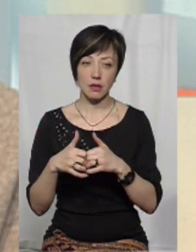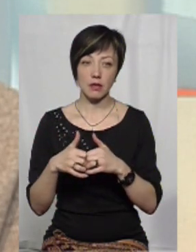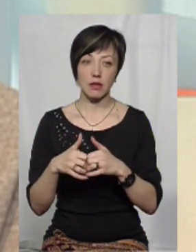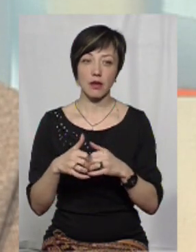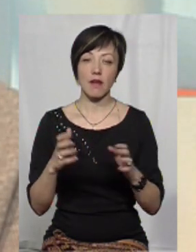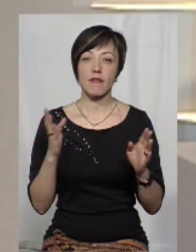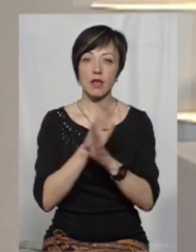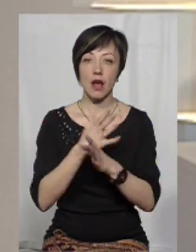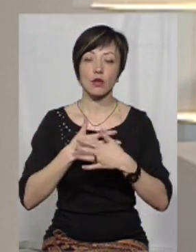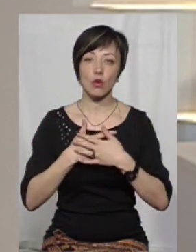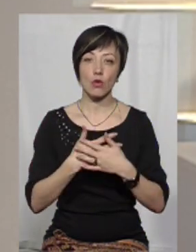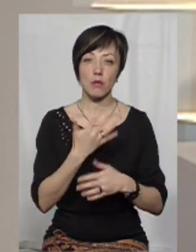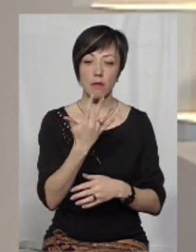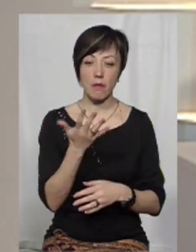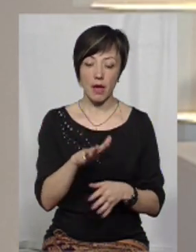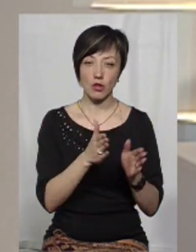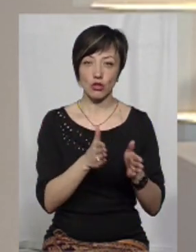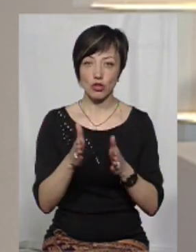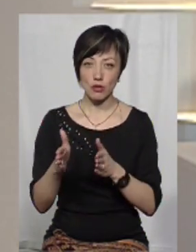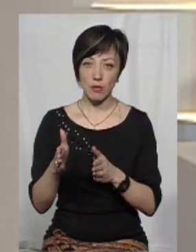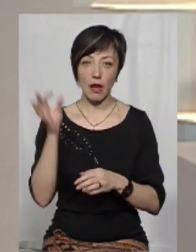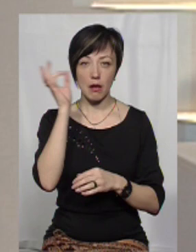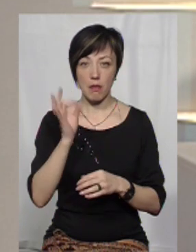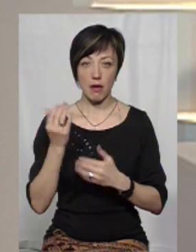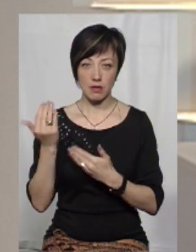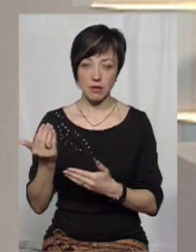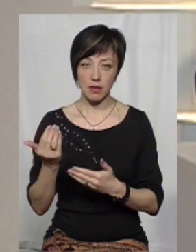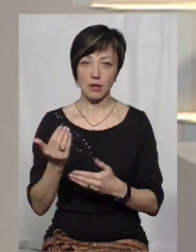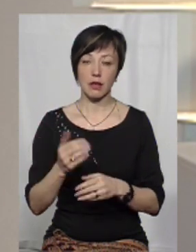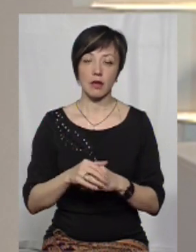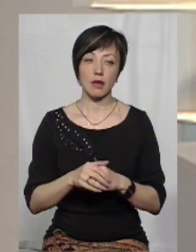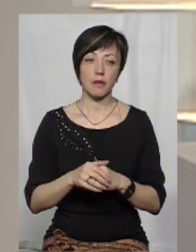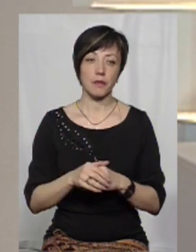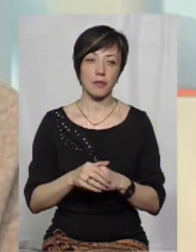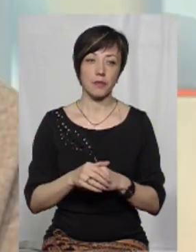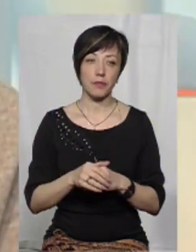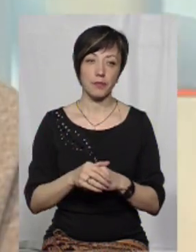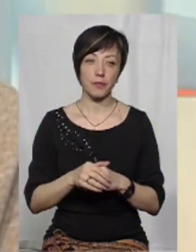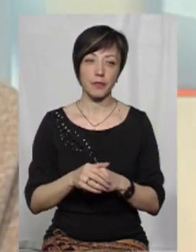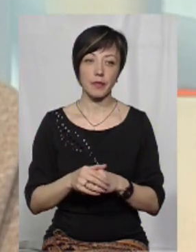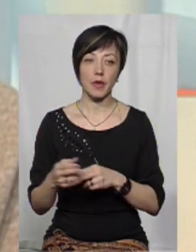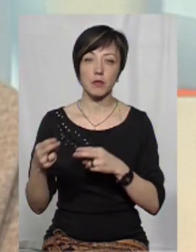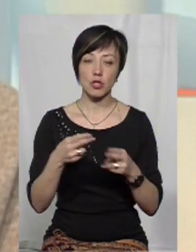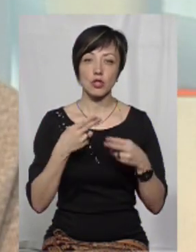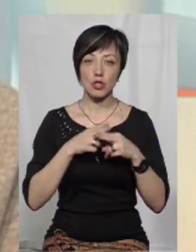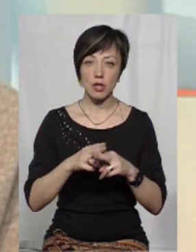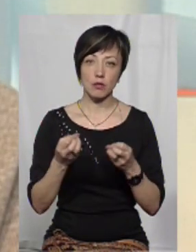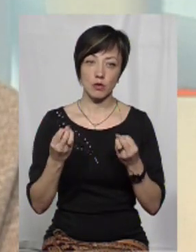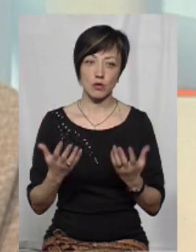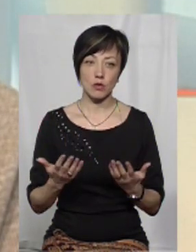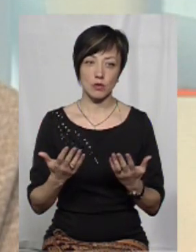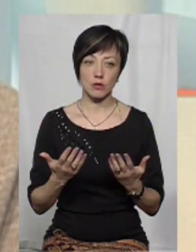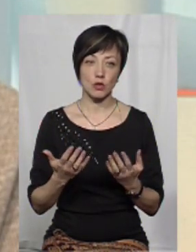неинвазивной вентиляции легких, там 5 режимов. Германский аппарат, ну, немецкий аппарат, так. Приезжал к нам инженер, просто,